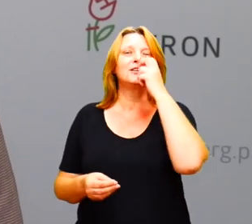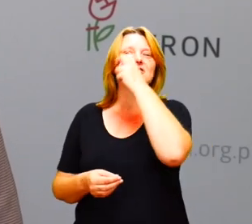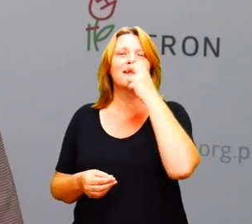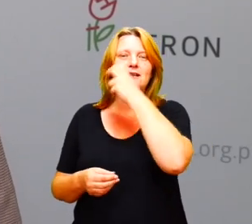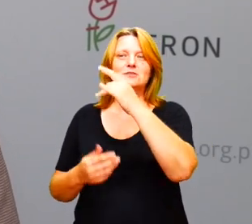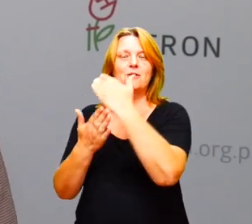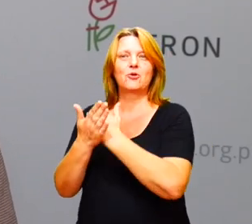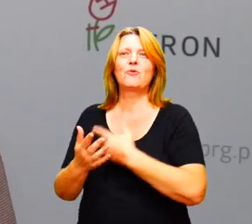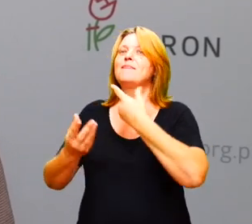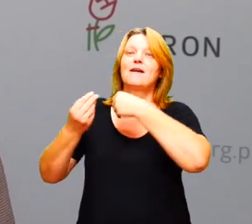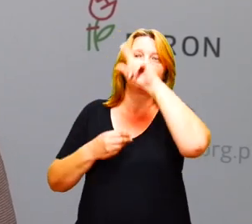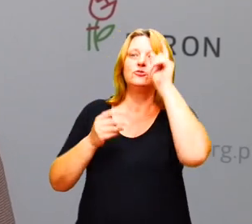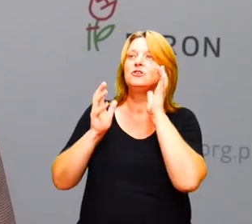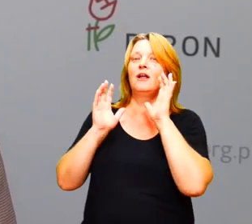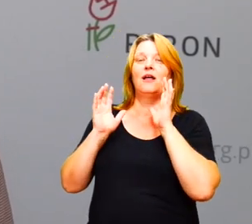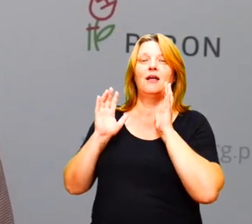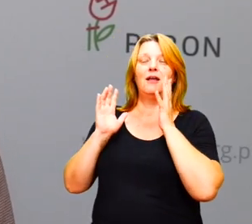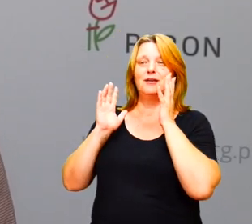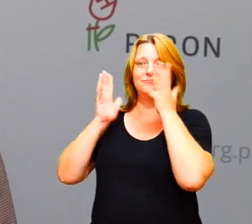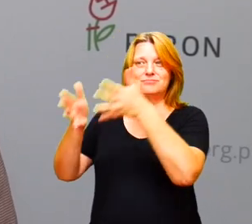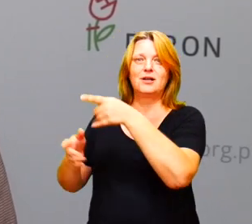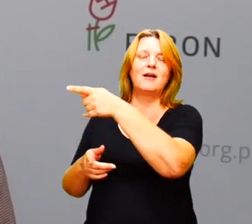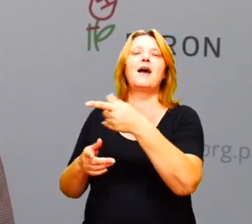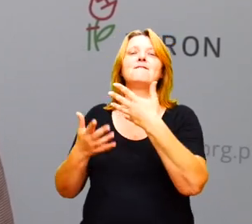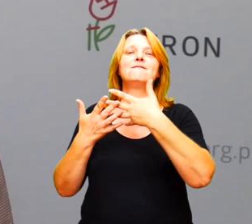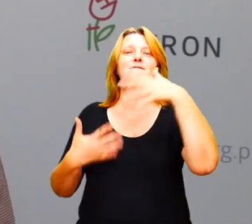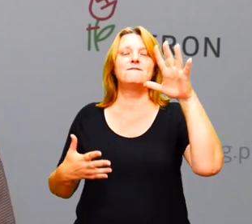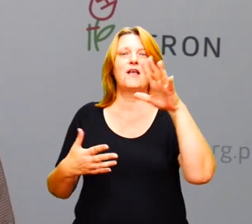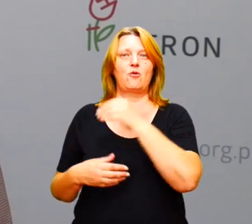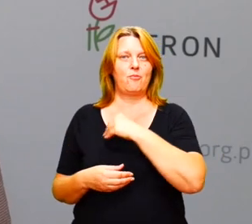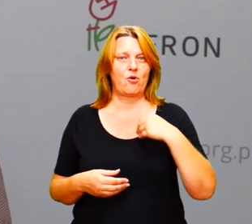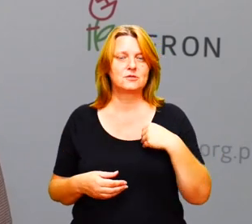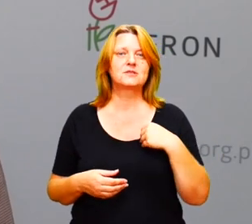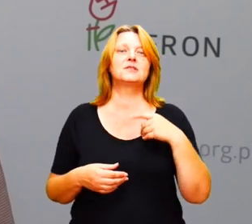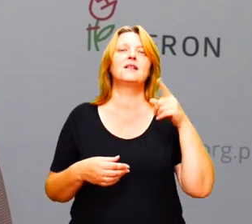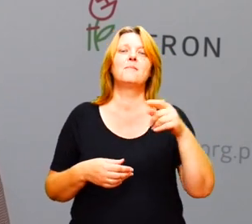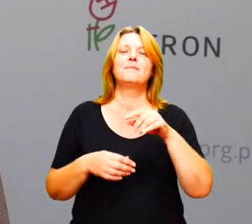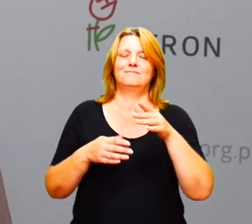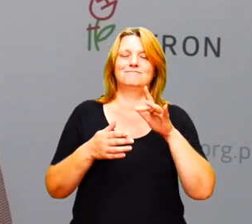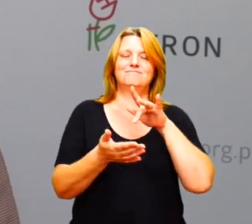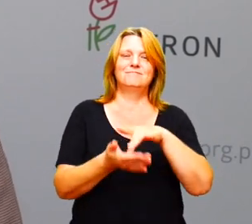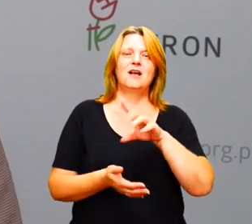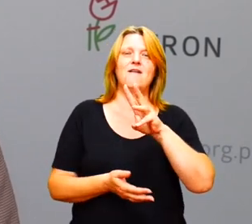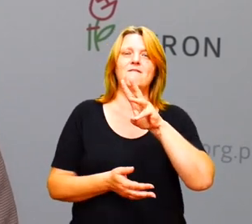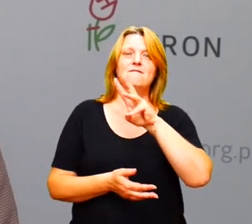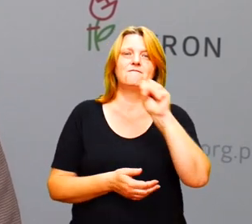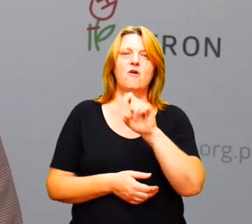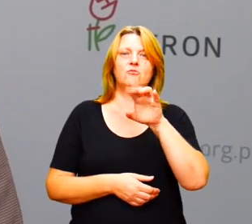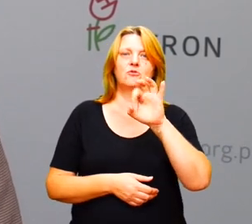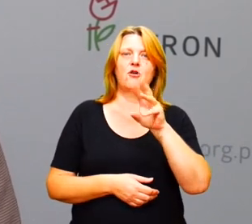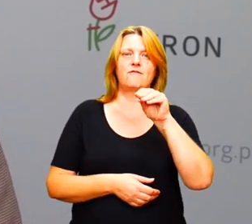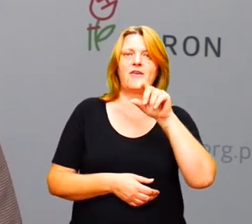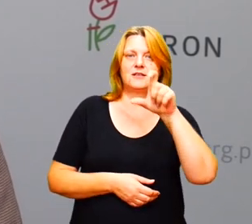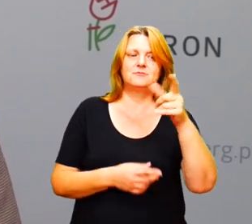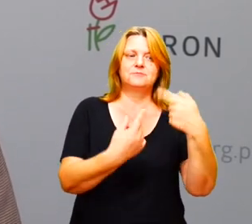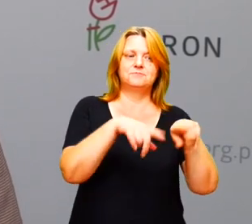największe zainteresowanie programem i największa rekrutacja na ten moment jest już w Wielkopolsce. Tam będzie